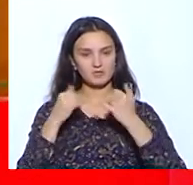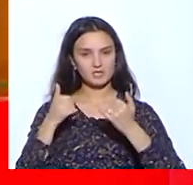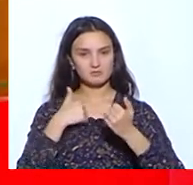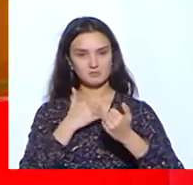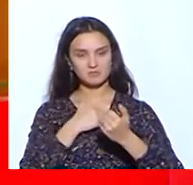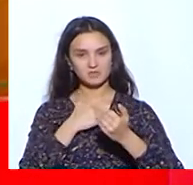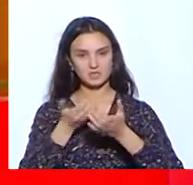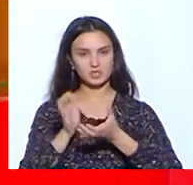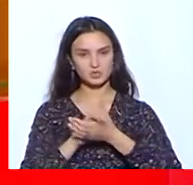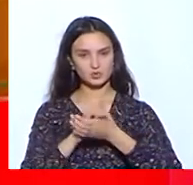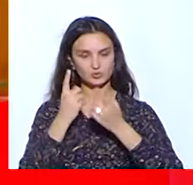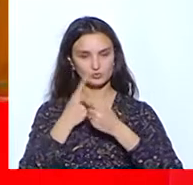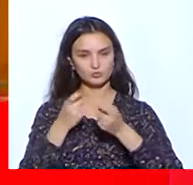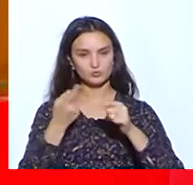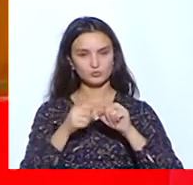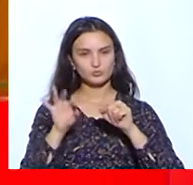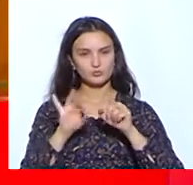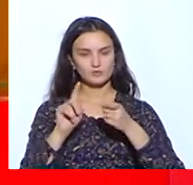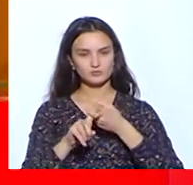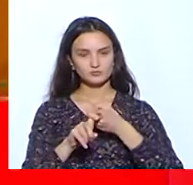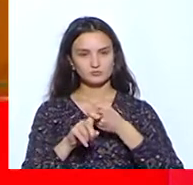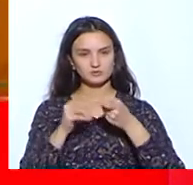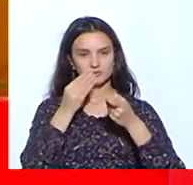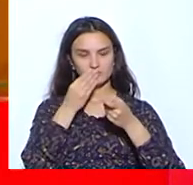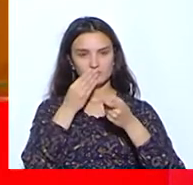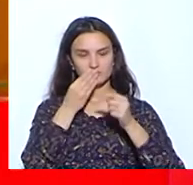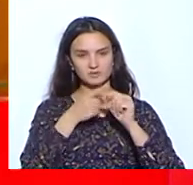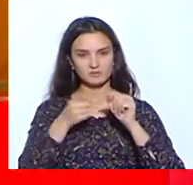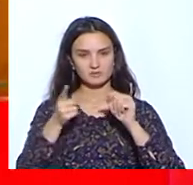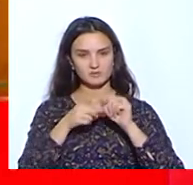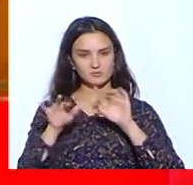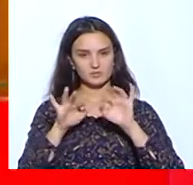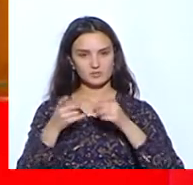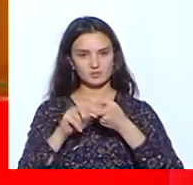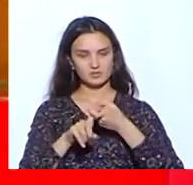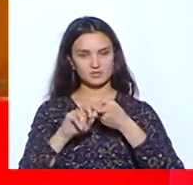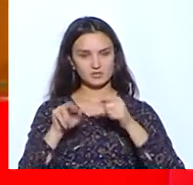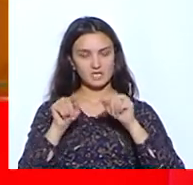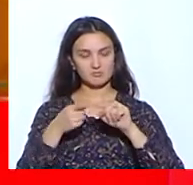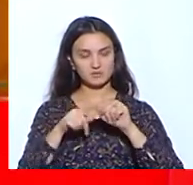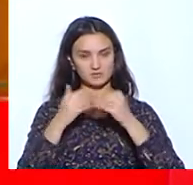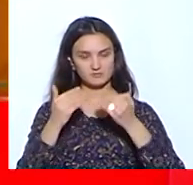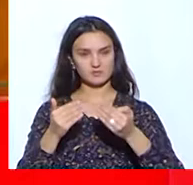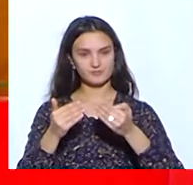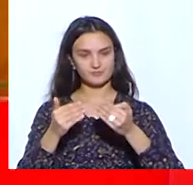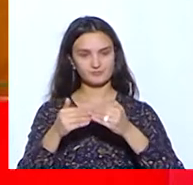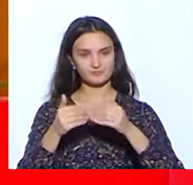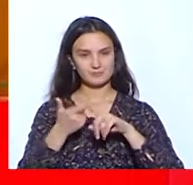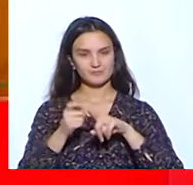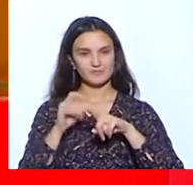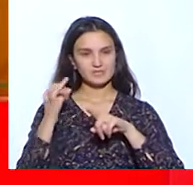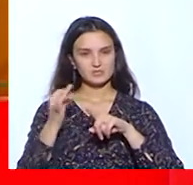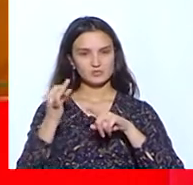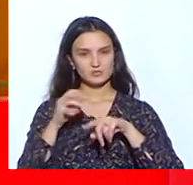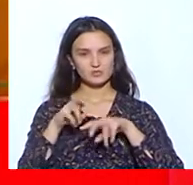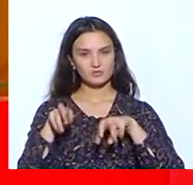მე მინდა გაგაცნოთ, უკავშირდება საკვების გავლენას ამ პროცესებზე. და ამისათვის ძალიან